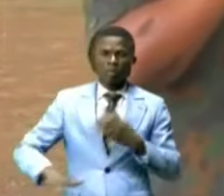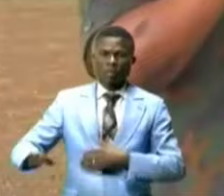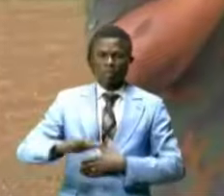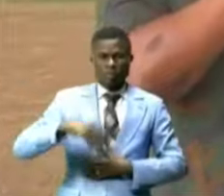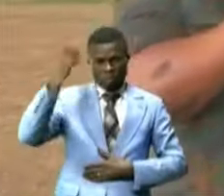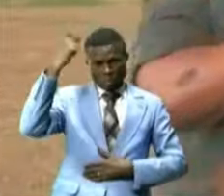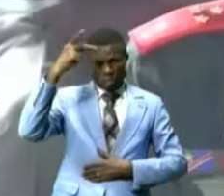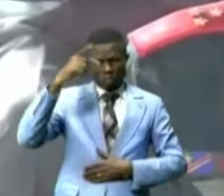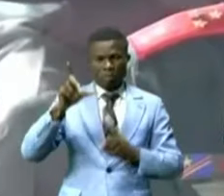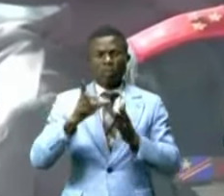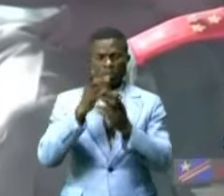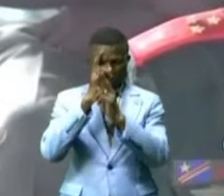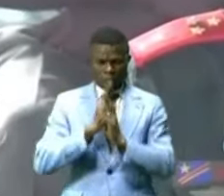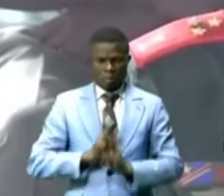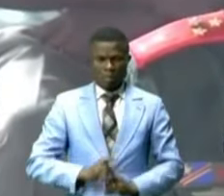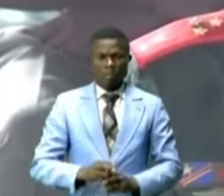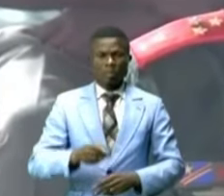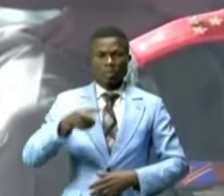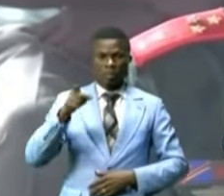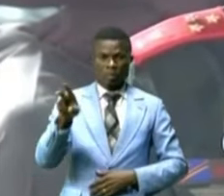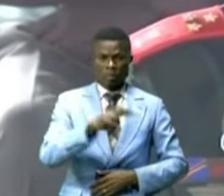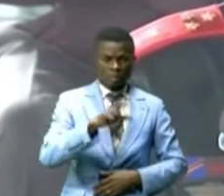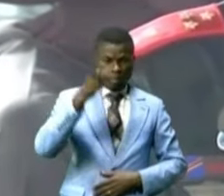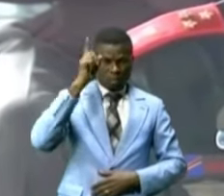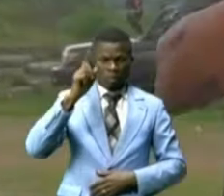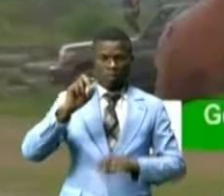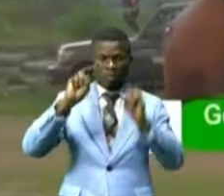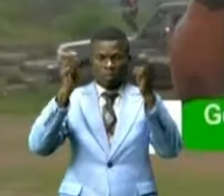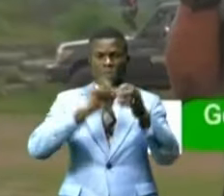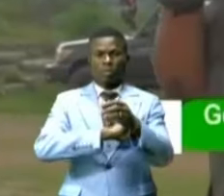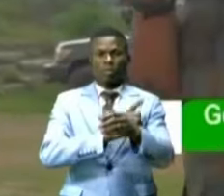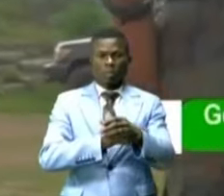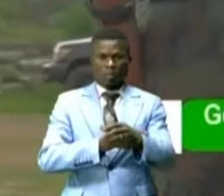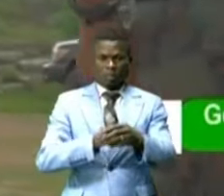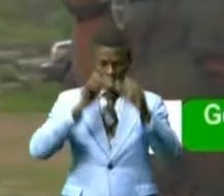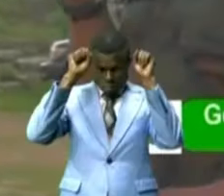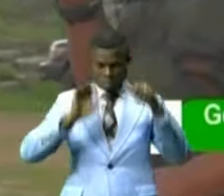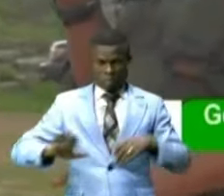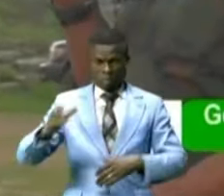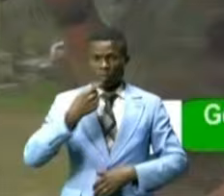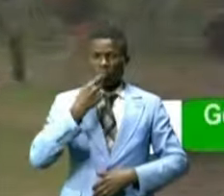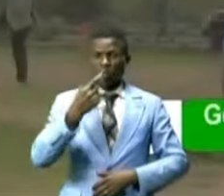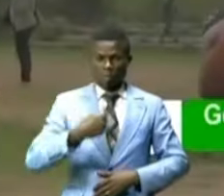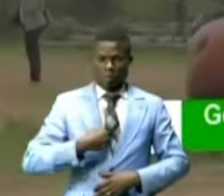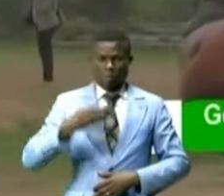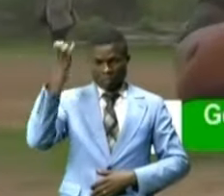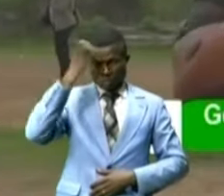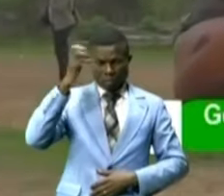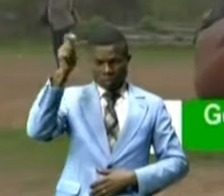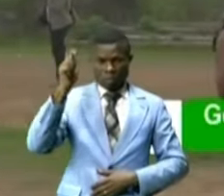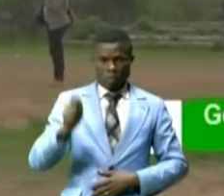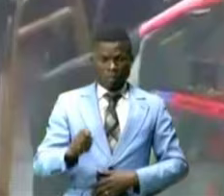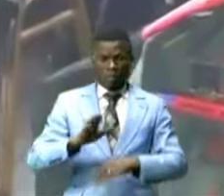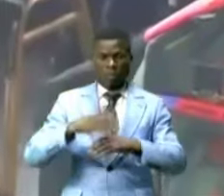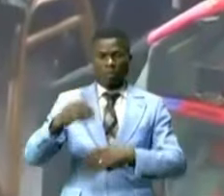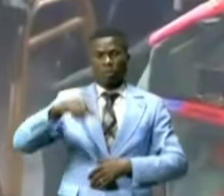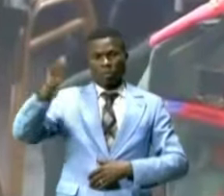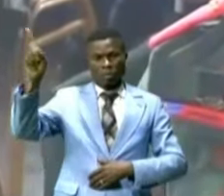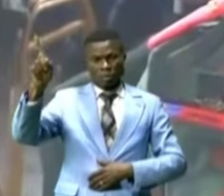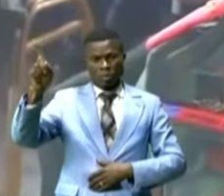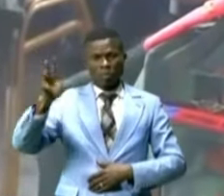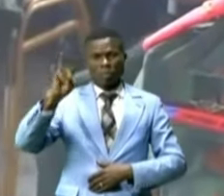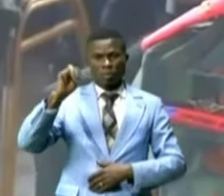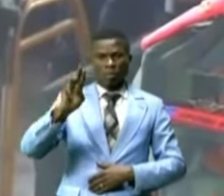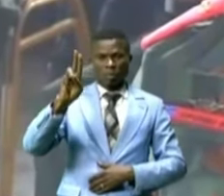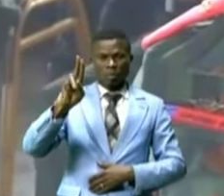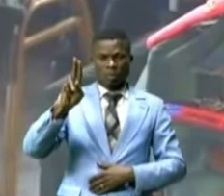politisme et la loyauté. Nazalaki, Nagoma, Mokonzi Amboka, Lobi Nangai, général, après Kula, aucun de peu Moura. Parce